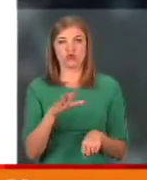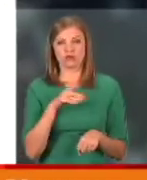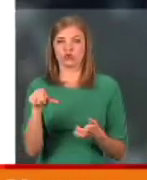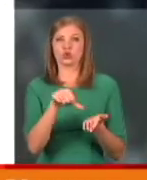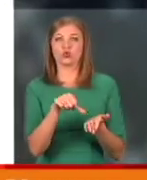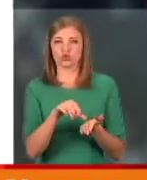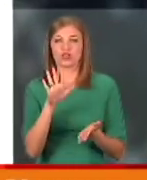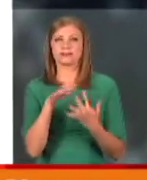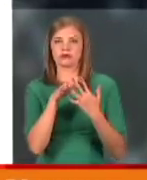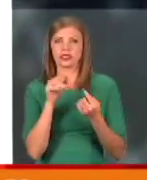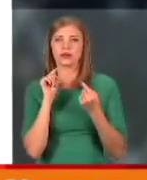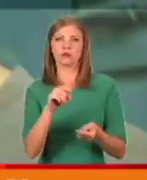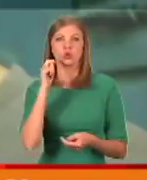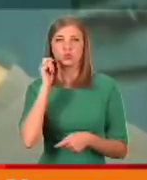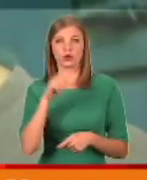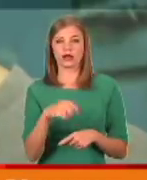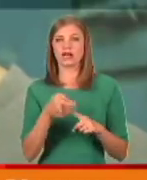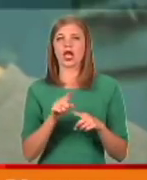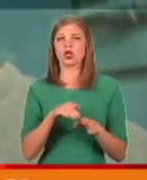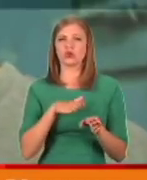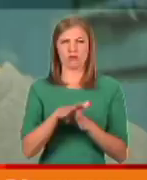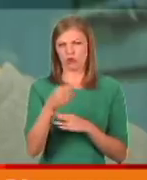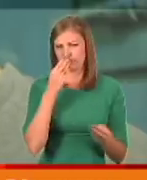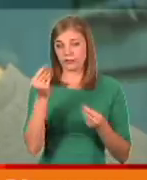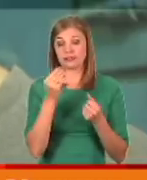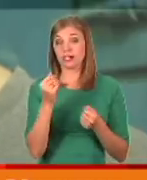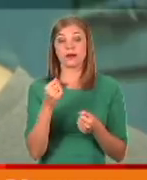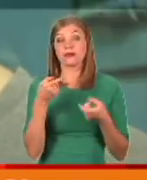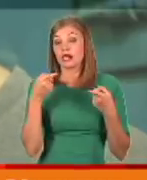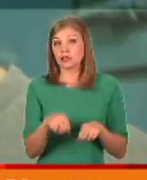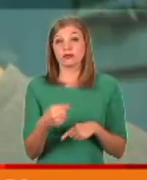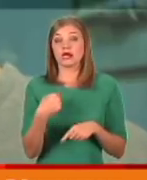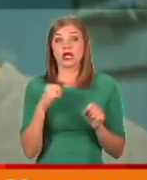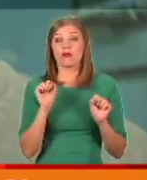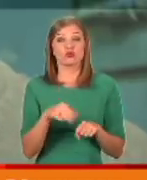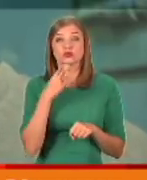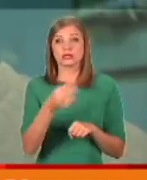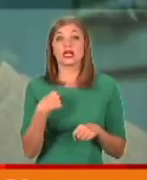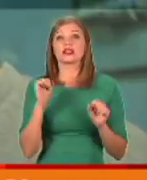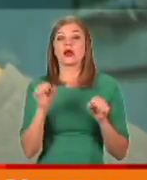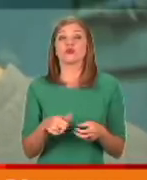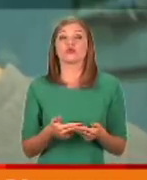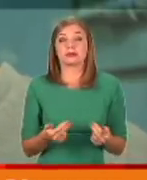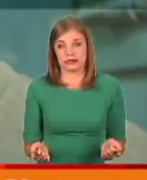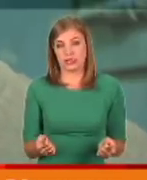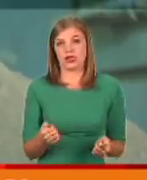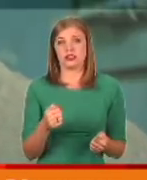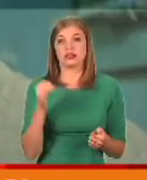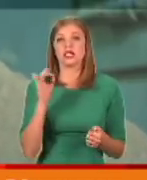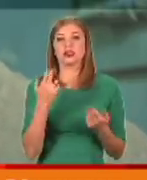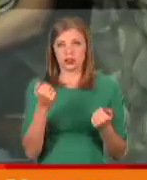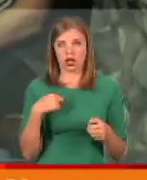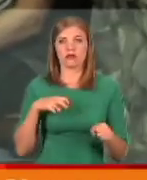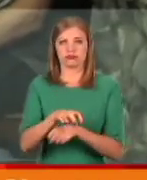його участь у війні проти України. Це повністю фальсифікація. На самом деле, я можу сказати, я можу признати, да,